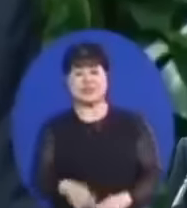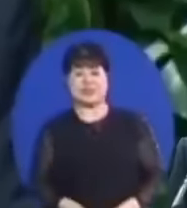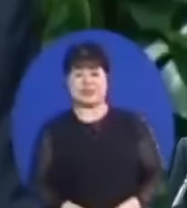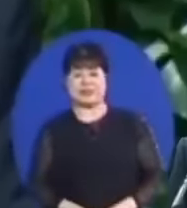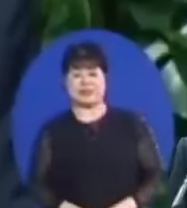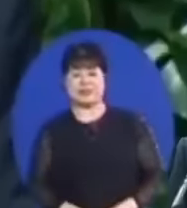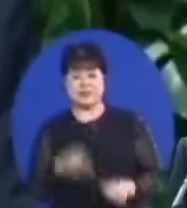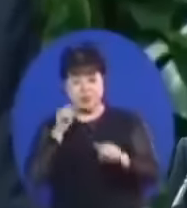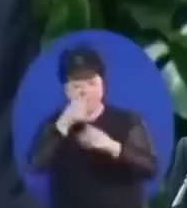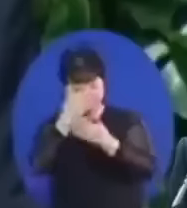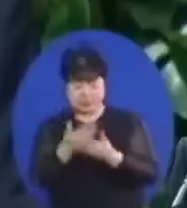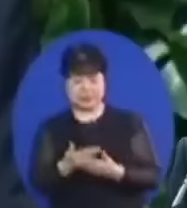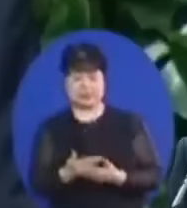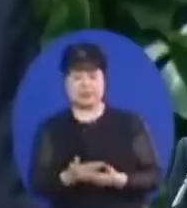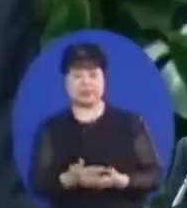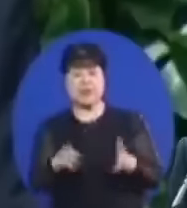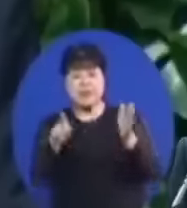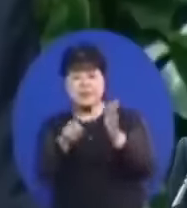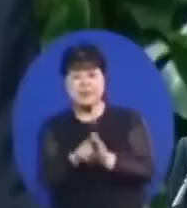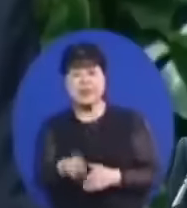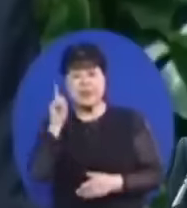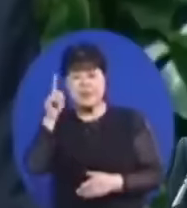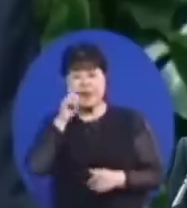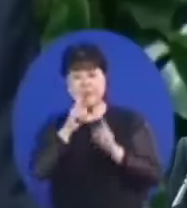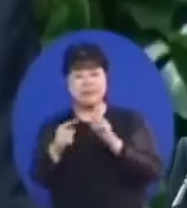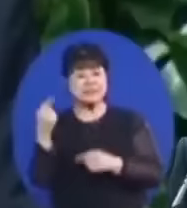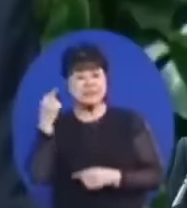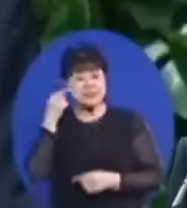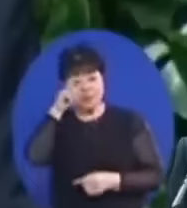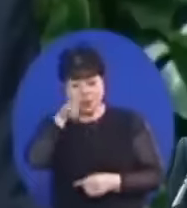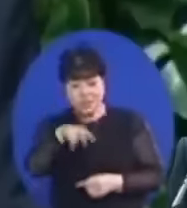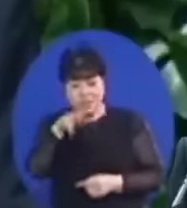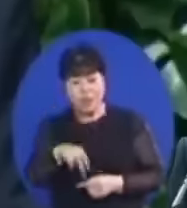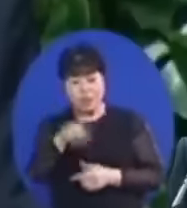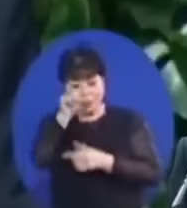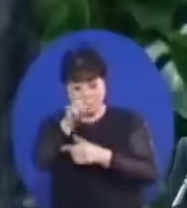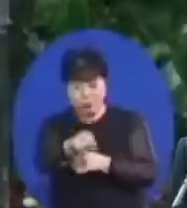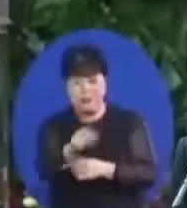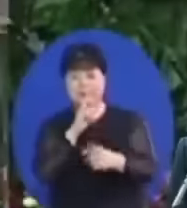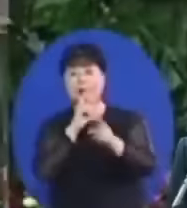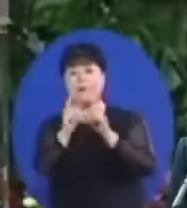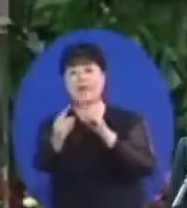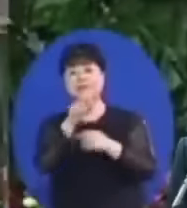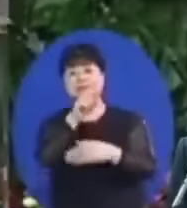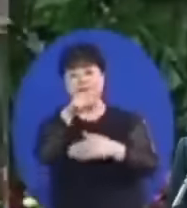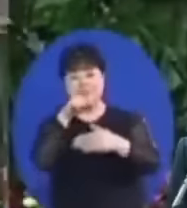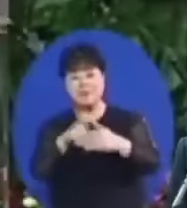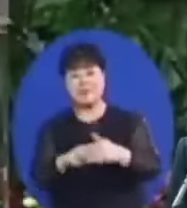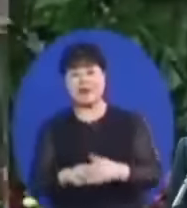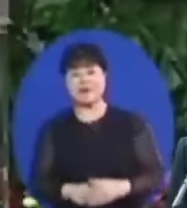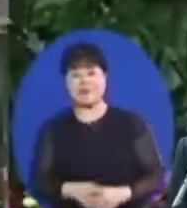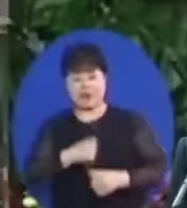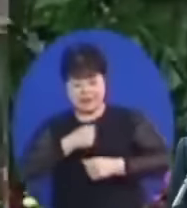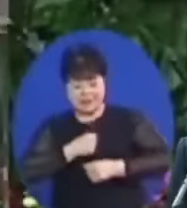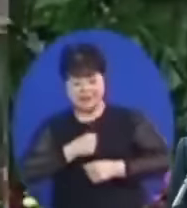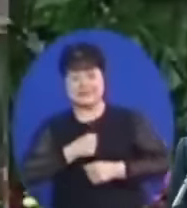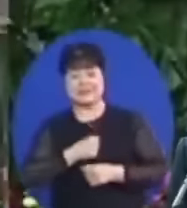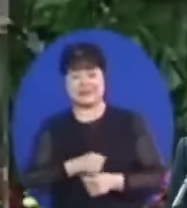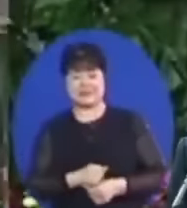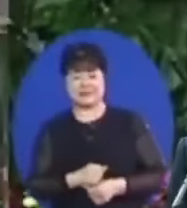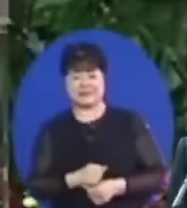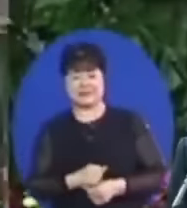천명인 것입니다. 우리의 신앙은 날마다 말씀을 듣고 읽고 묵상하며 그 말씀이 우리 마음속에 간직될 때